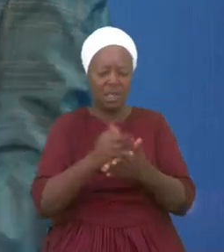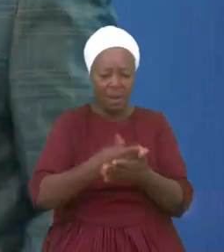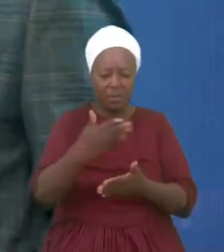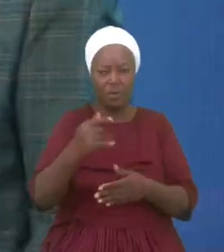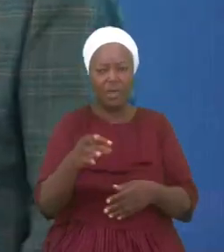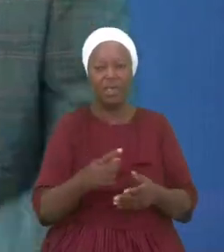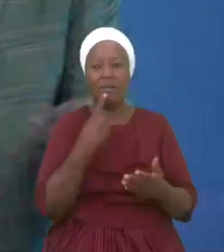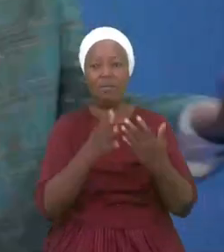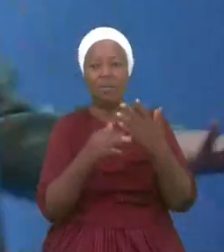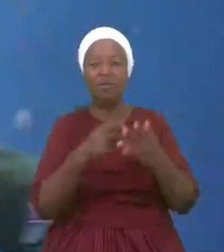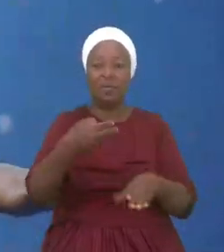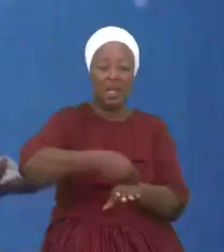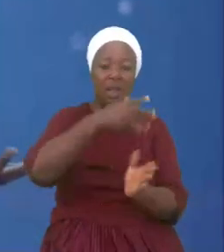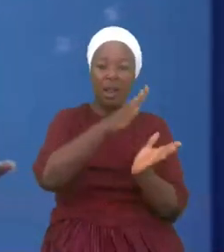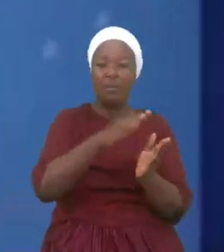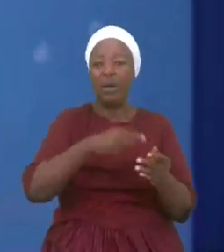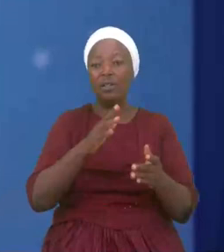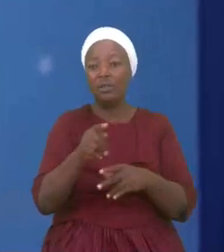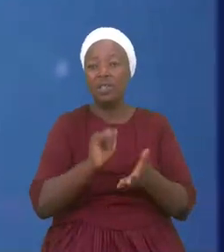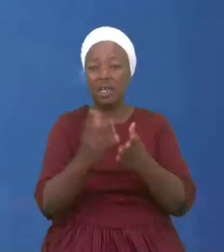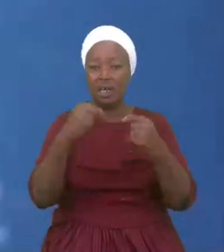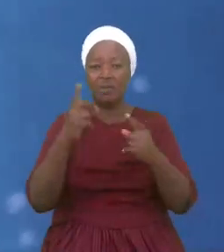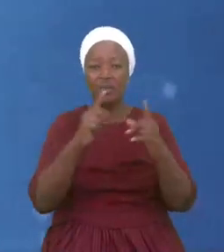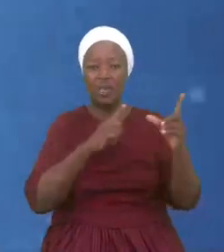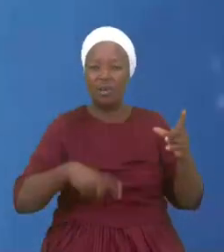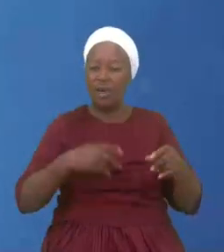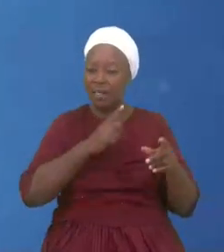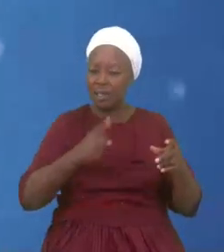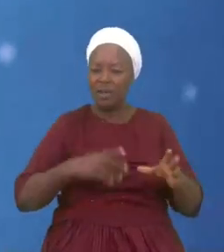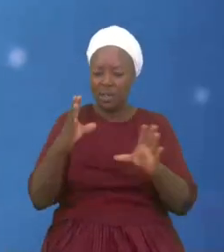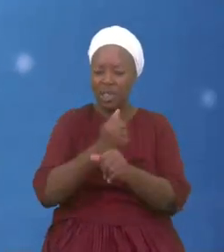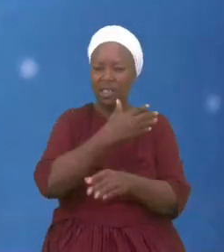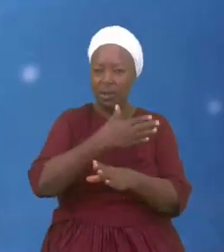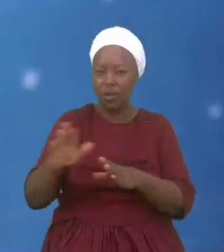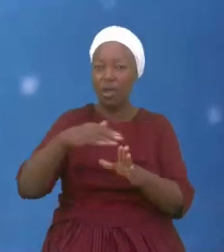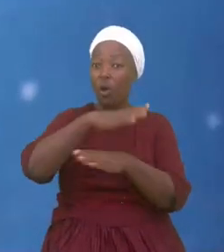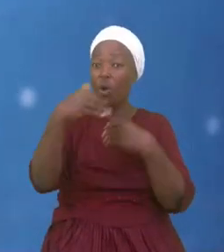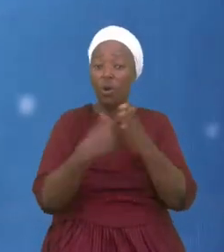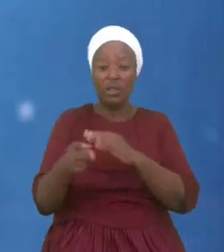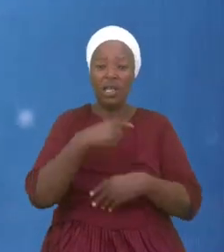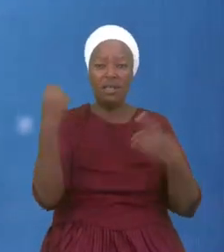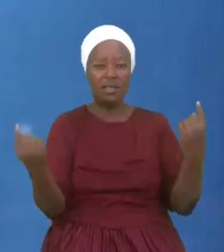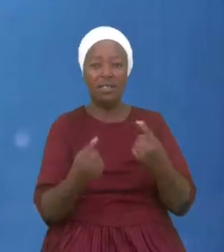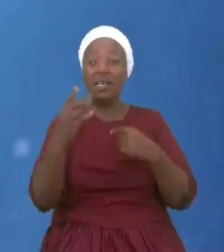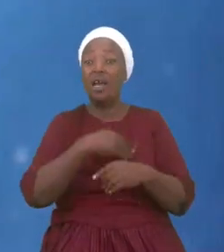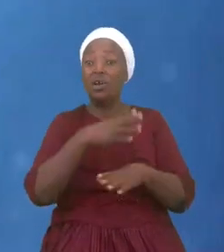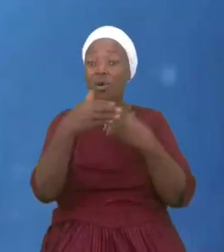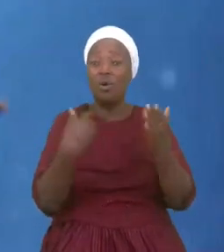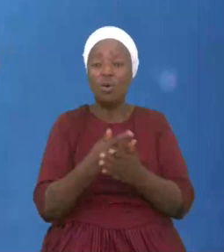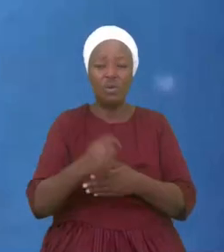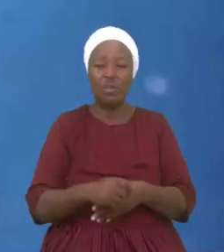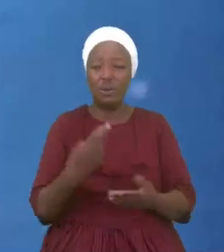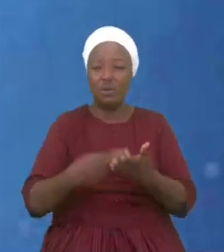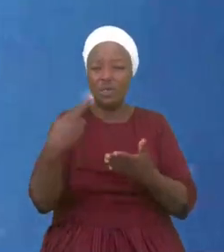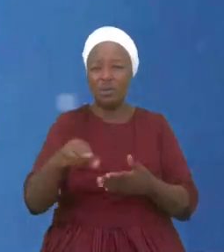marcheront ceux qui sont rachetés ceux qui sont acquis par le sang de l'Agneau ce qu'ils viennent au Seigneur et